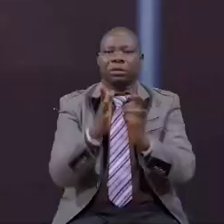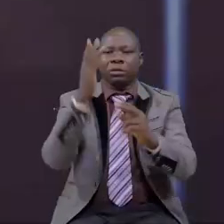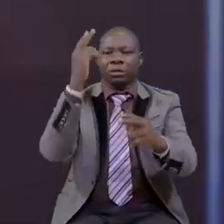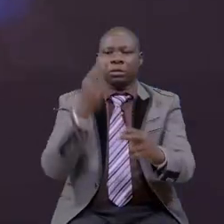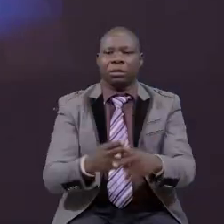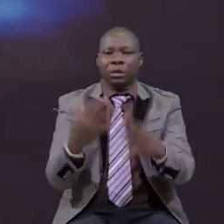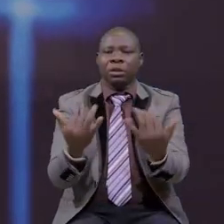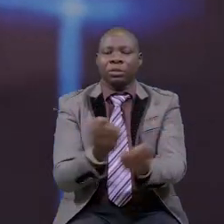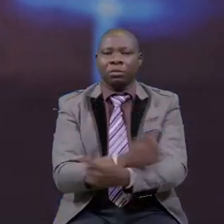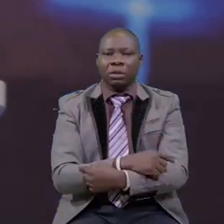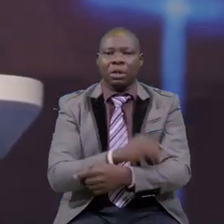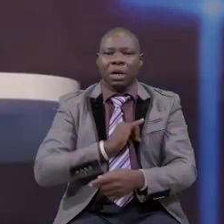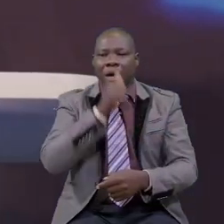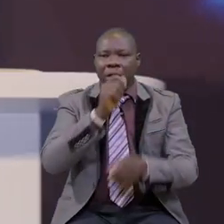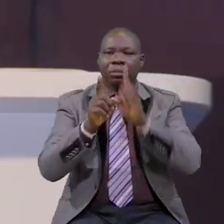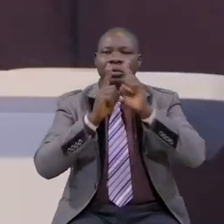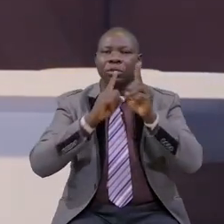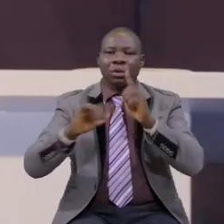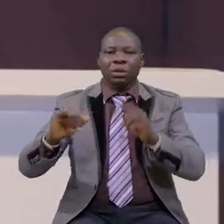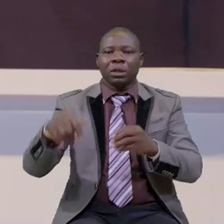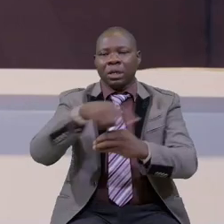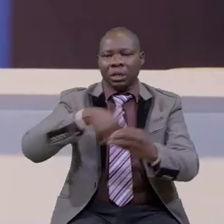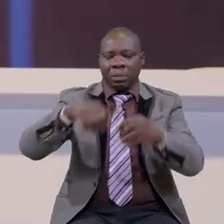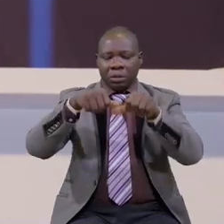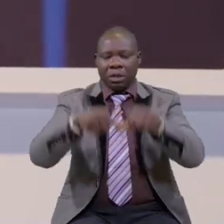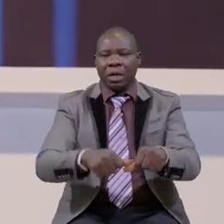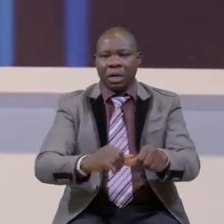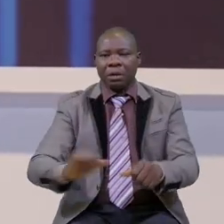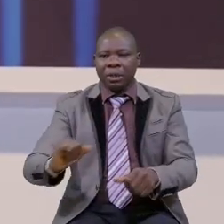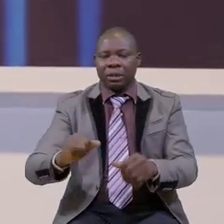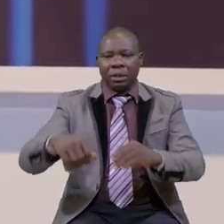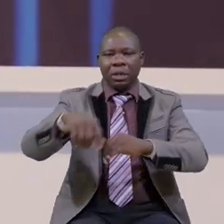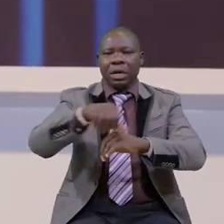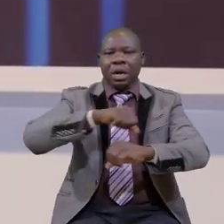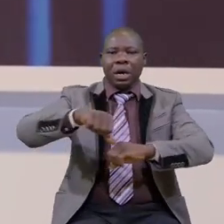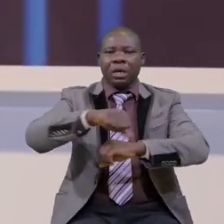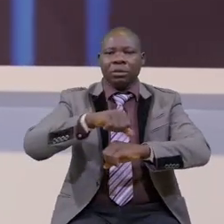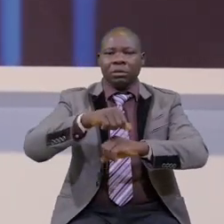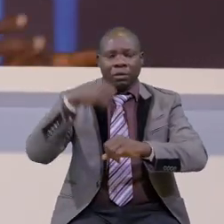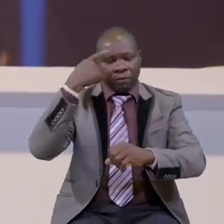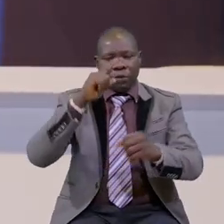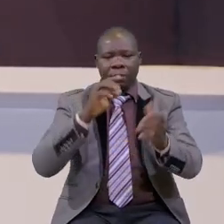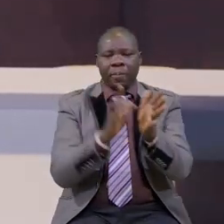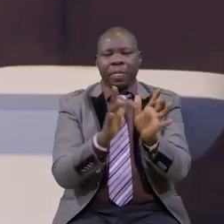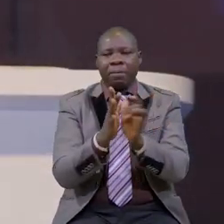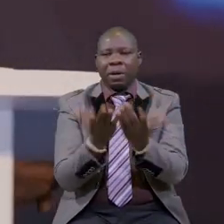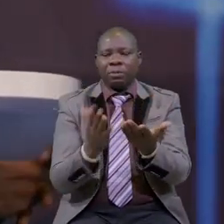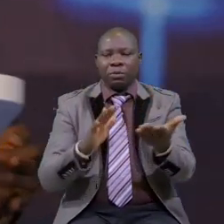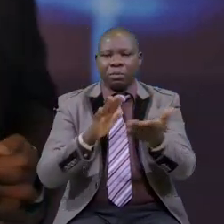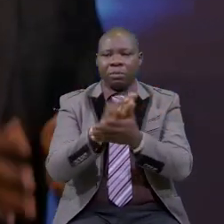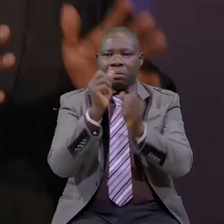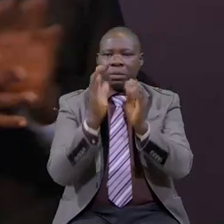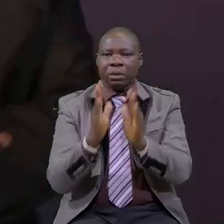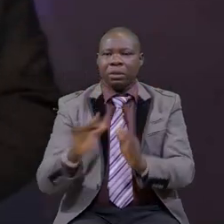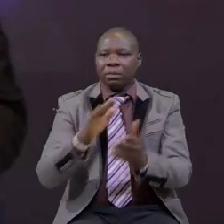Jésus. Aujourd'hui, je voudrais vous parler de l'onction permanente pour les ministres qui croient